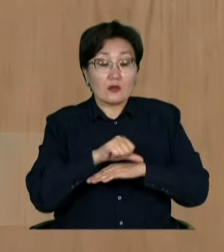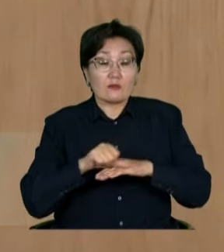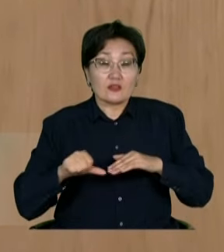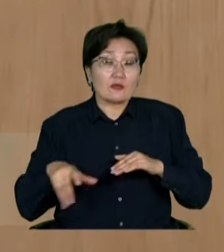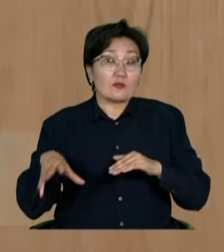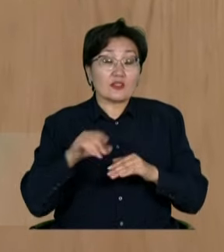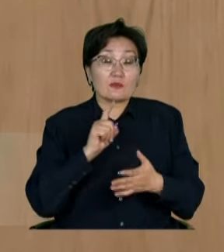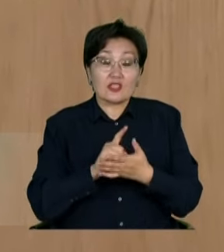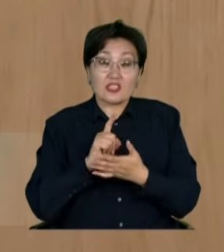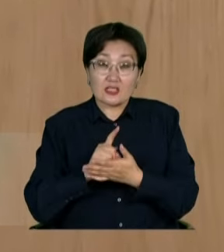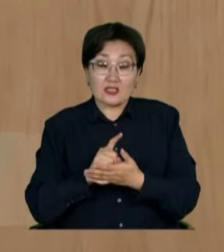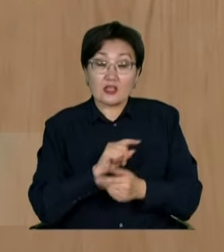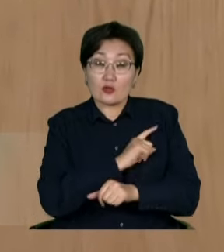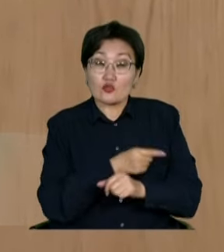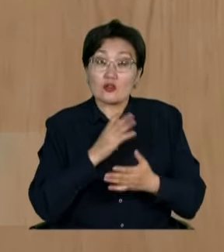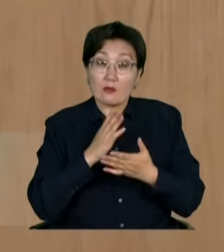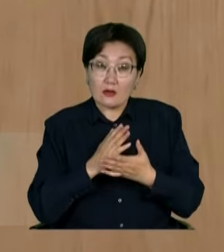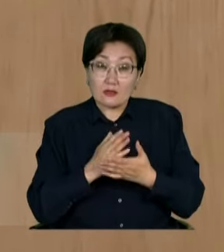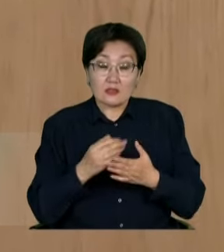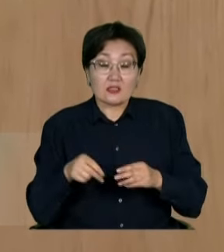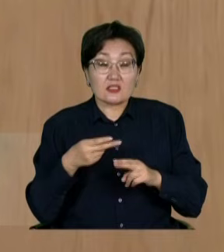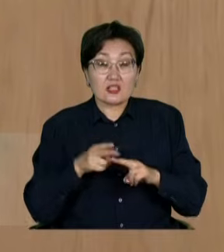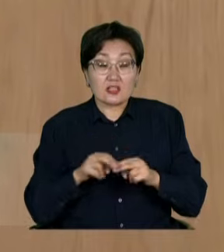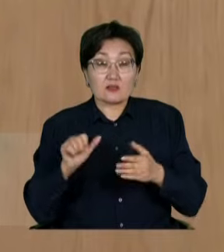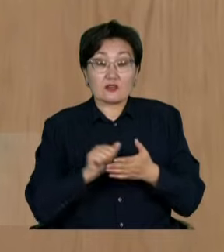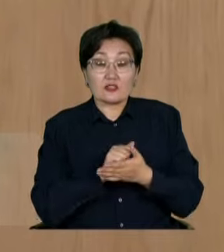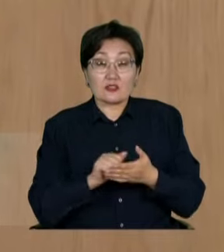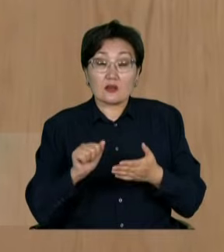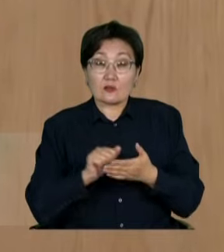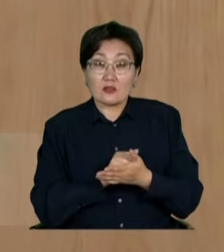міндетті күші бар және актілермен қандай да бір